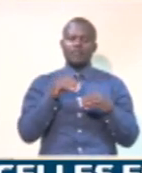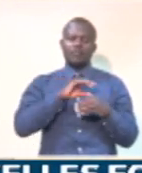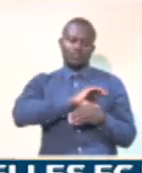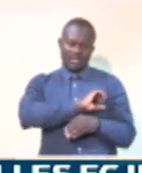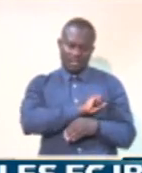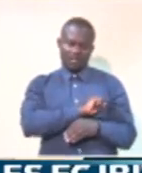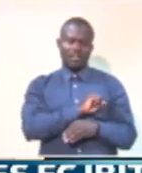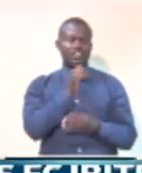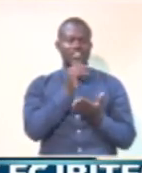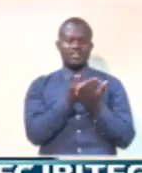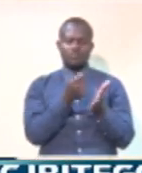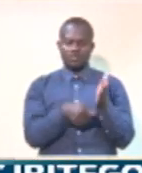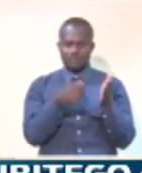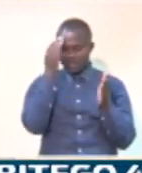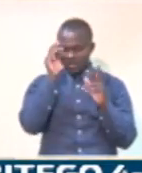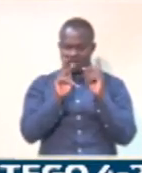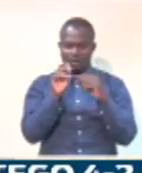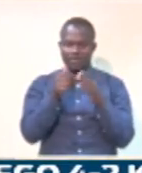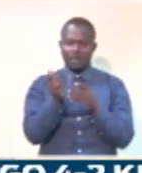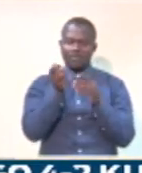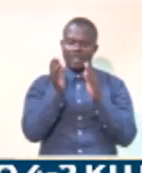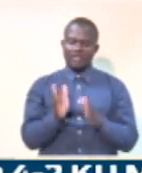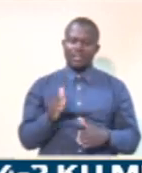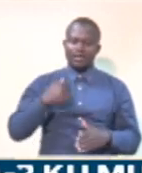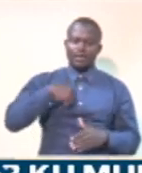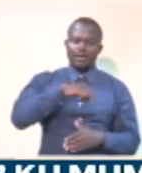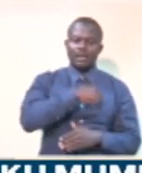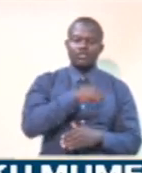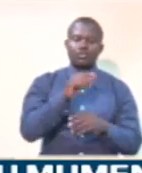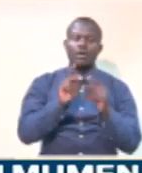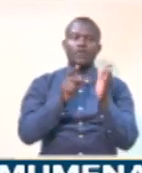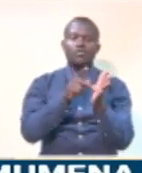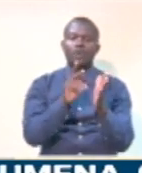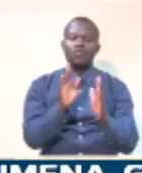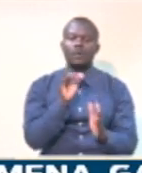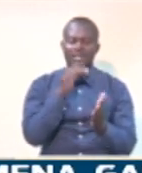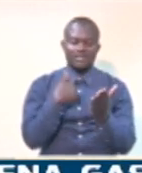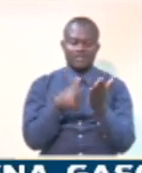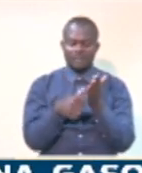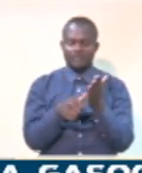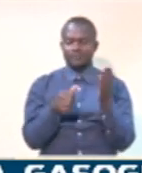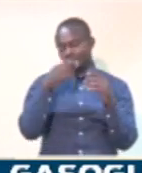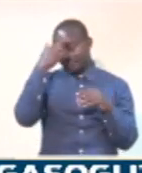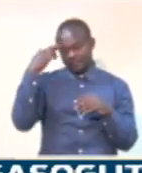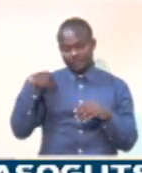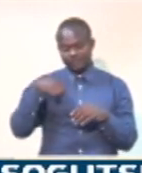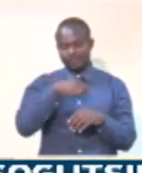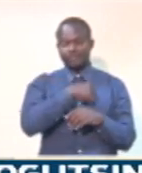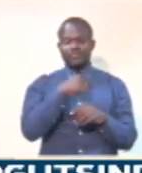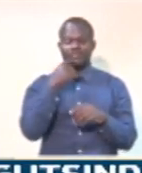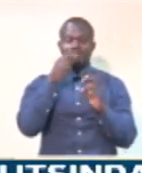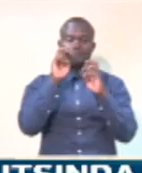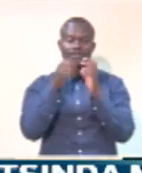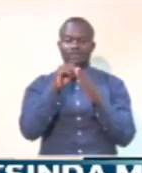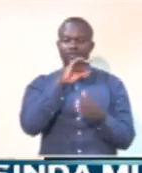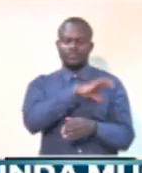ngo abaturage n'abakiriya bacu bakomeze badahungabana, ntabwo tuvuga tuti reka ku